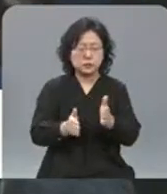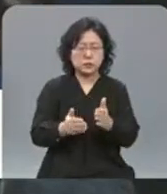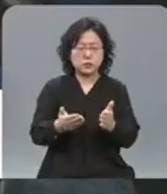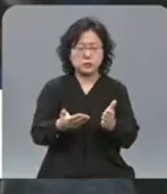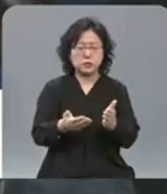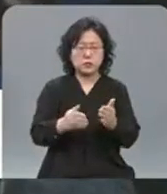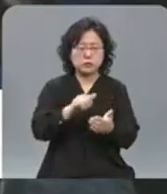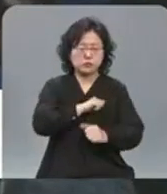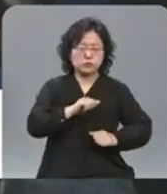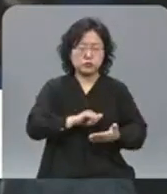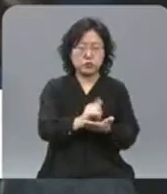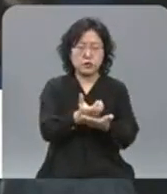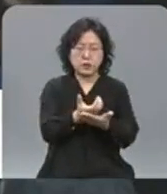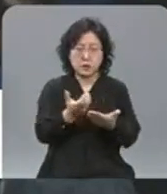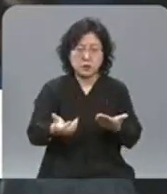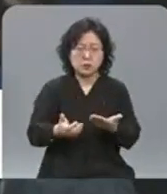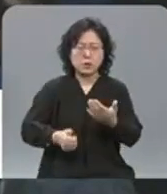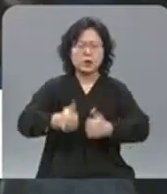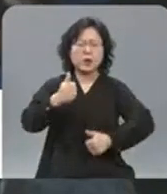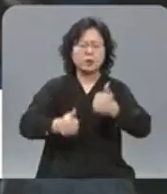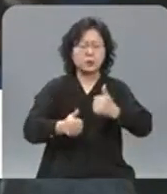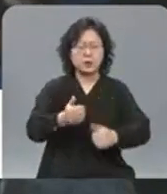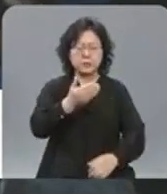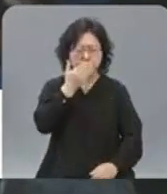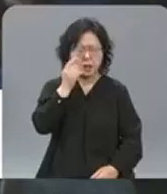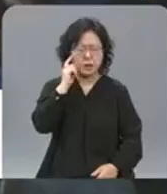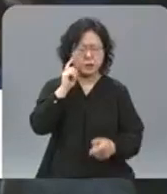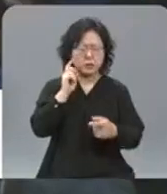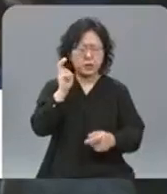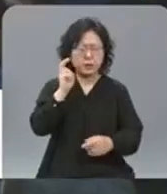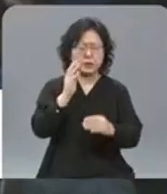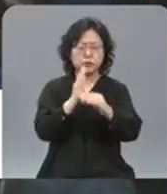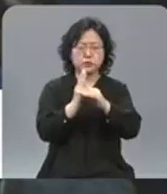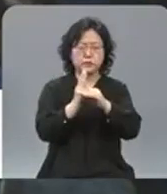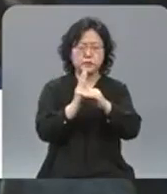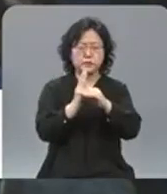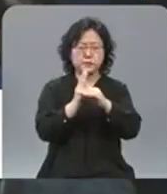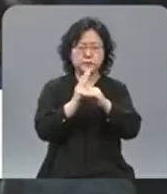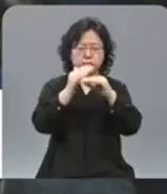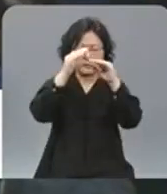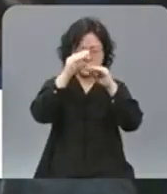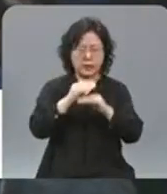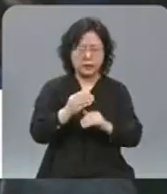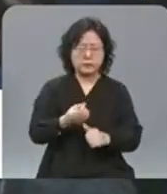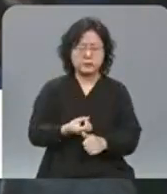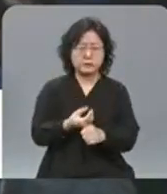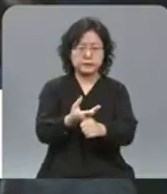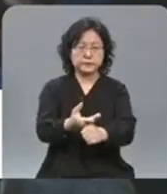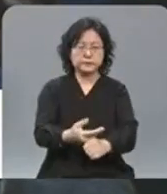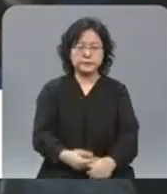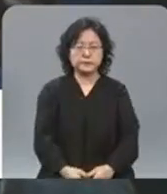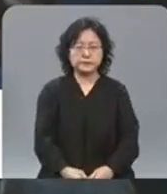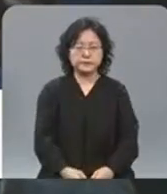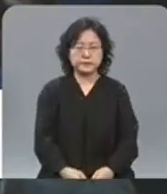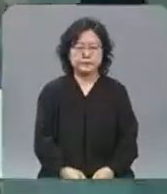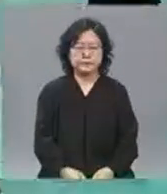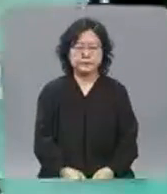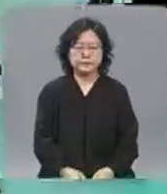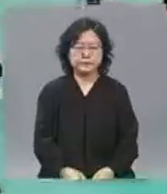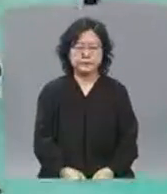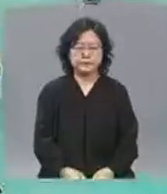유치가 경쟁 구도로 바뀔 수 있다는 관측이 조심스럽게 나오고 있습니다. 보도에 배수영 기자입니다.